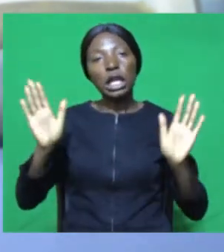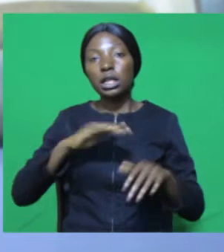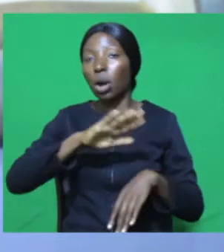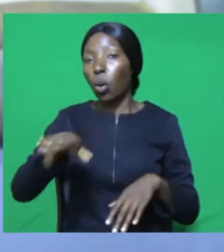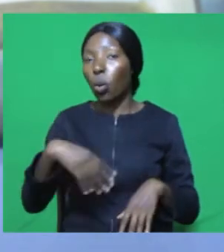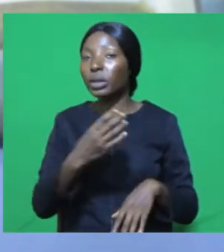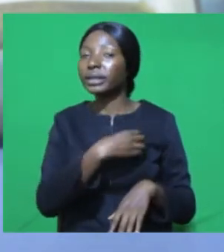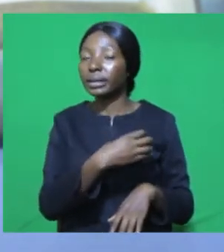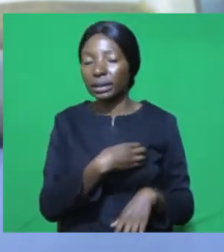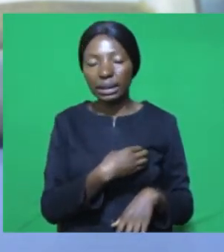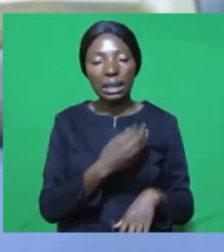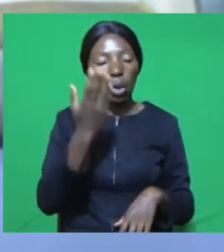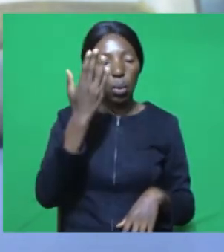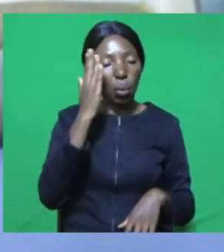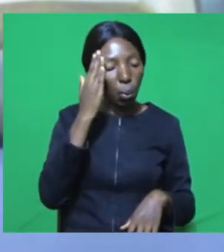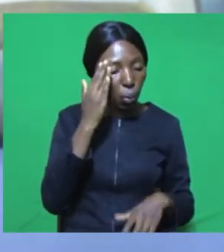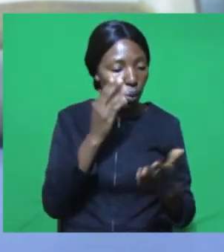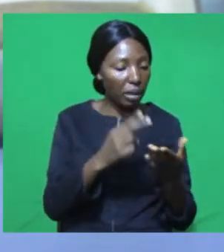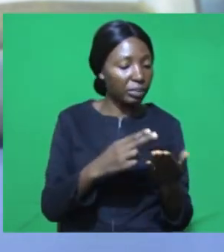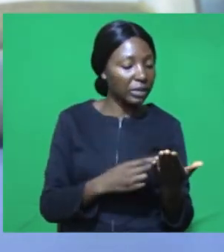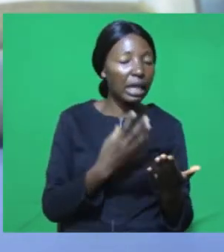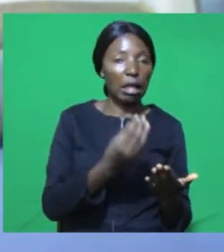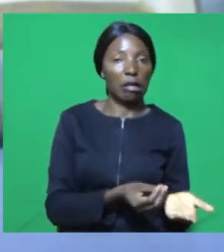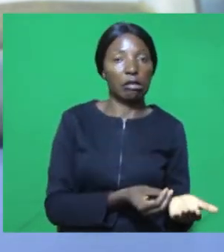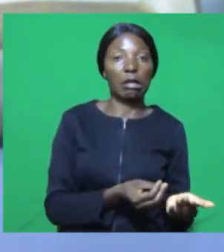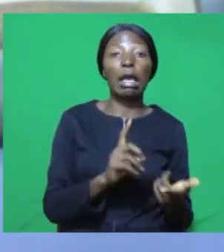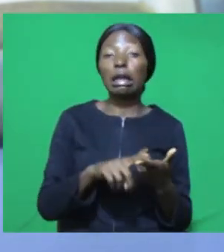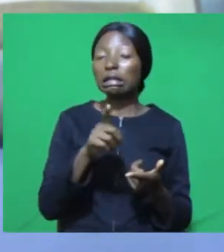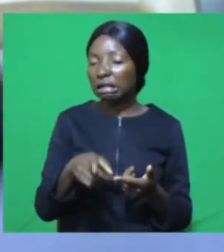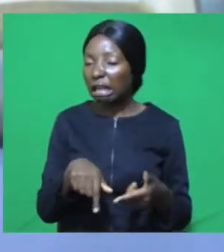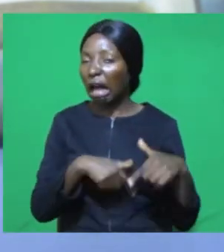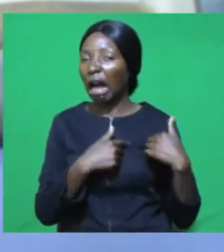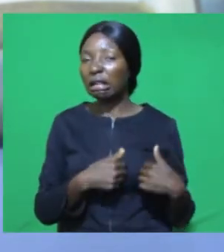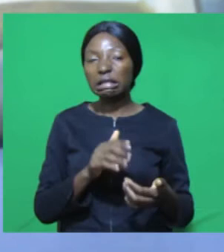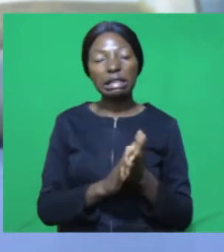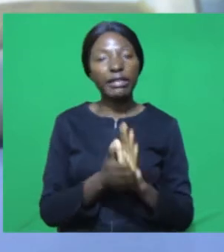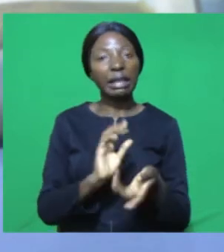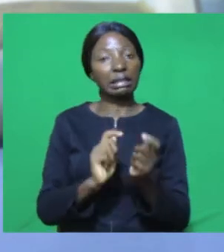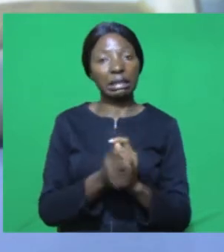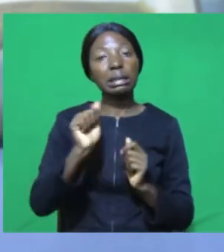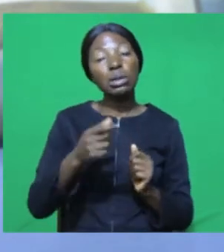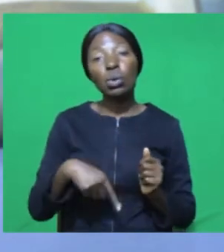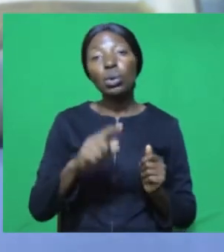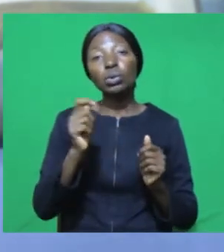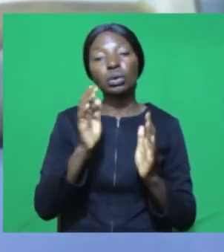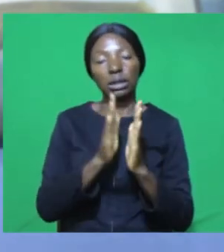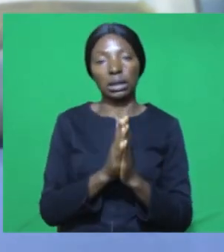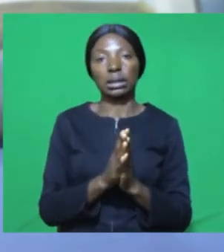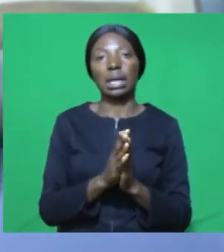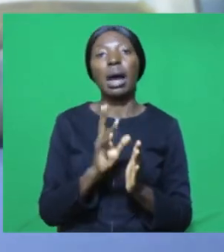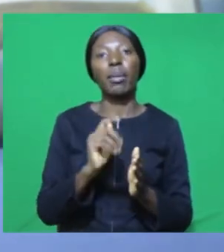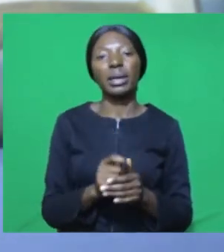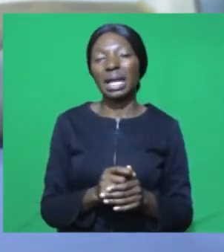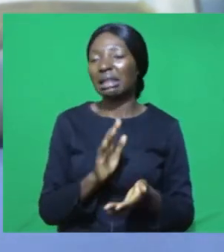zvavo kuburikidza ndinhingi nanhingi vasina kunyange vaienda kuchechi kune vamwe vanoenda kuchechika